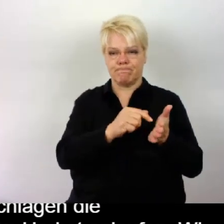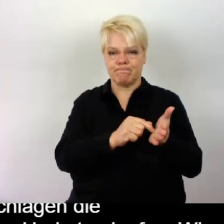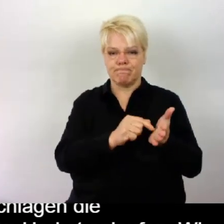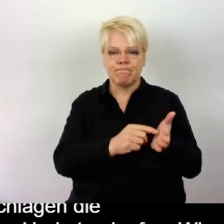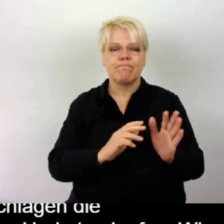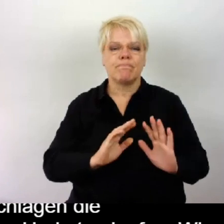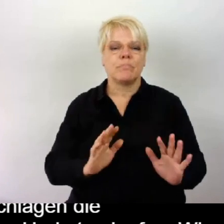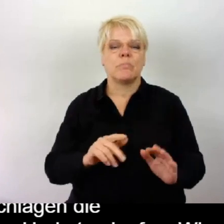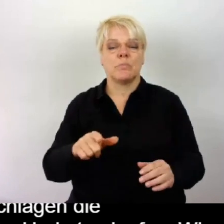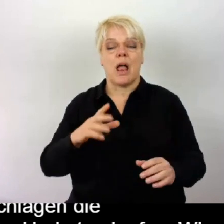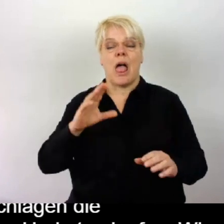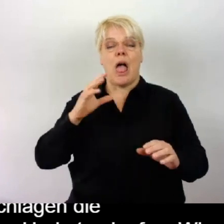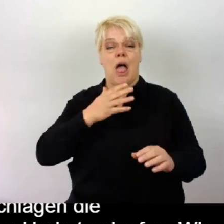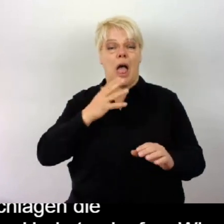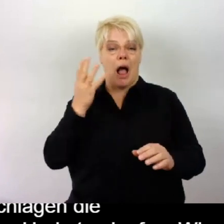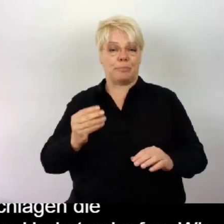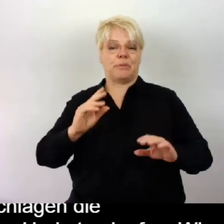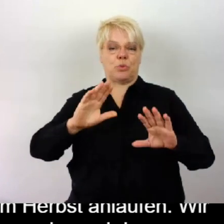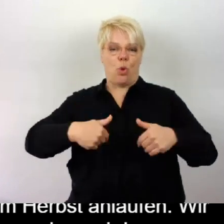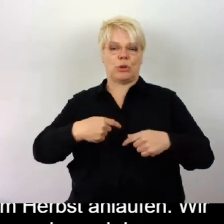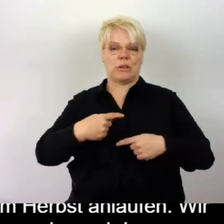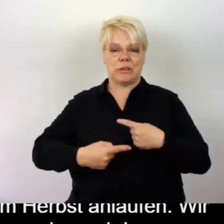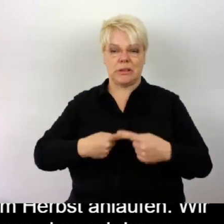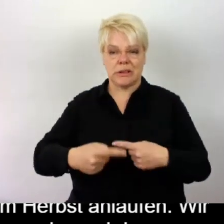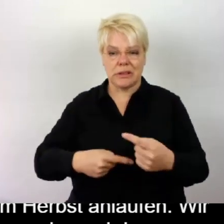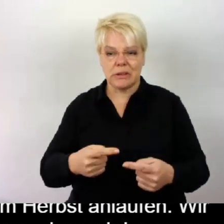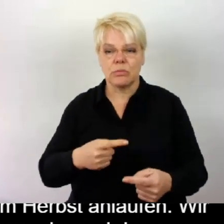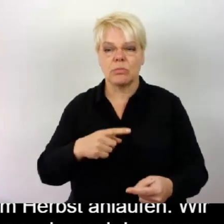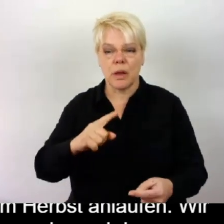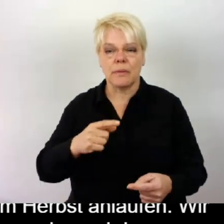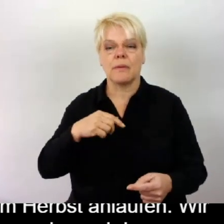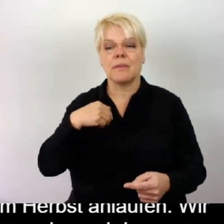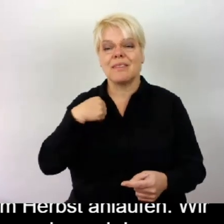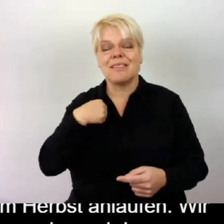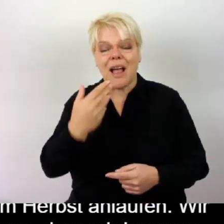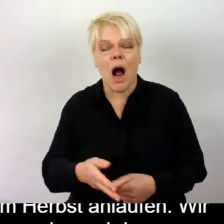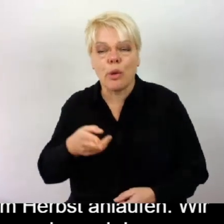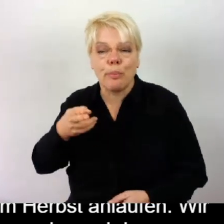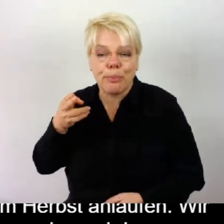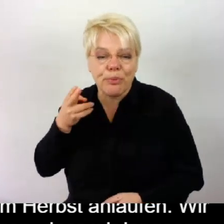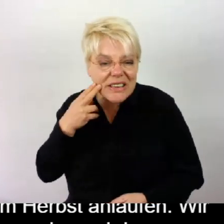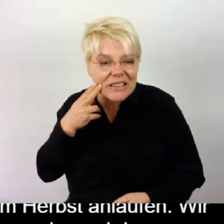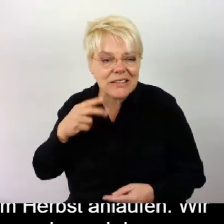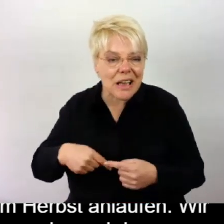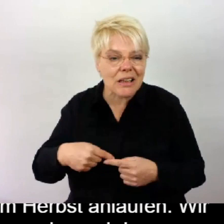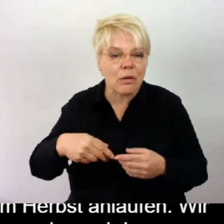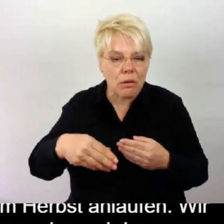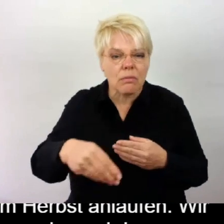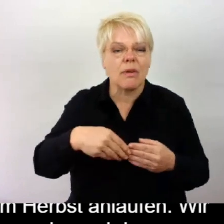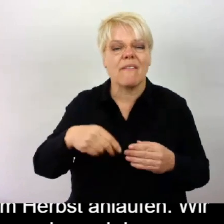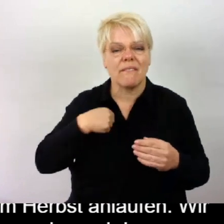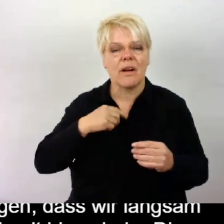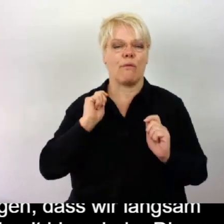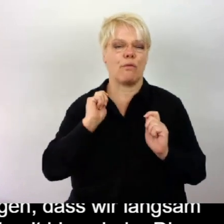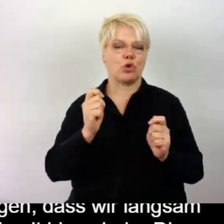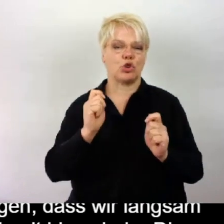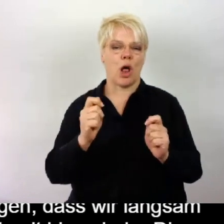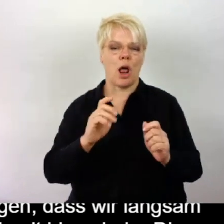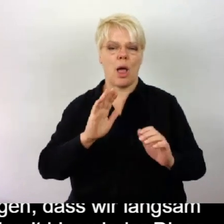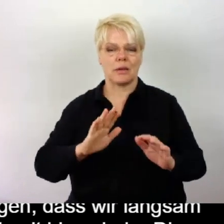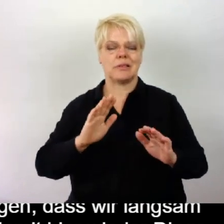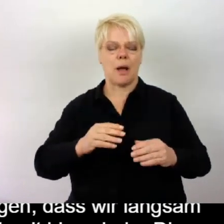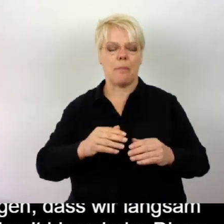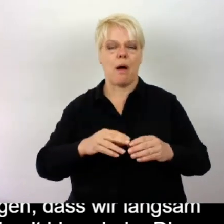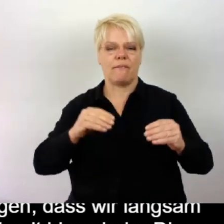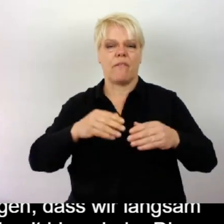Stück ausprobieren zu können, wie die Akzeptanz denn sein wird. Wir sind jetzt am Pfingsten mit der Gastronomie unterwegs und werden hier auch erfahren, wie